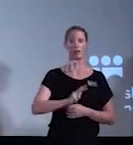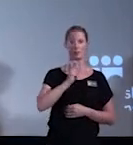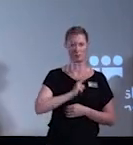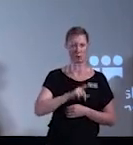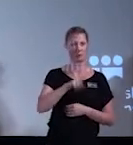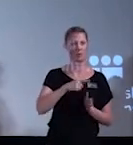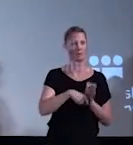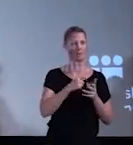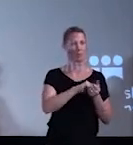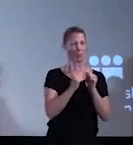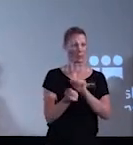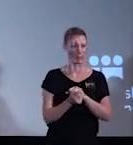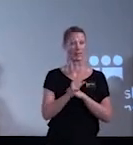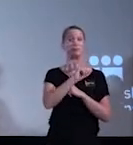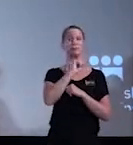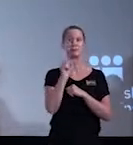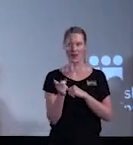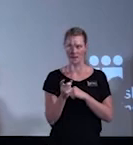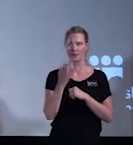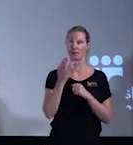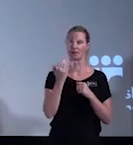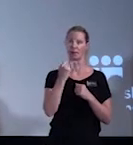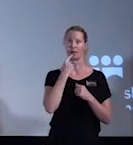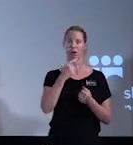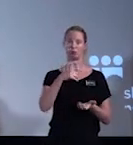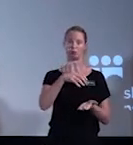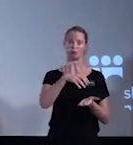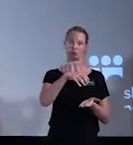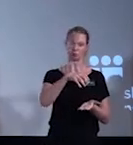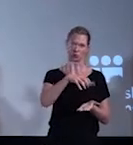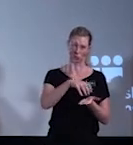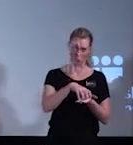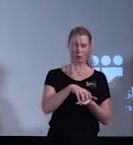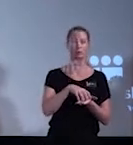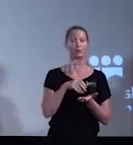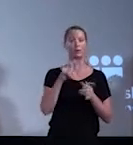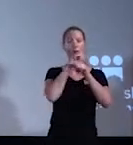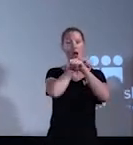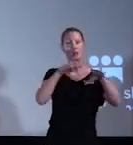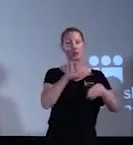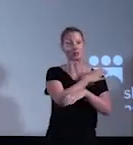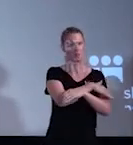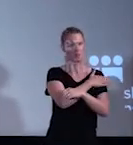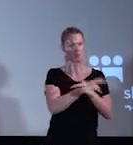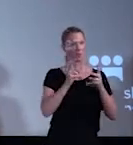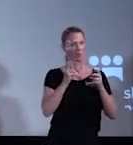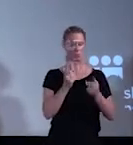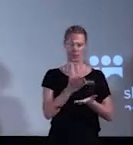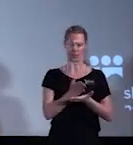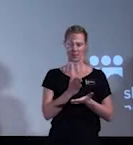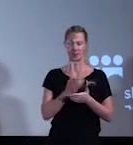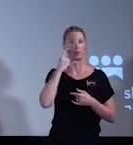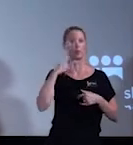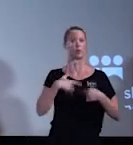för filmpolitiken. Sen kan vi säga att staten i det allmännas tjänst också borde säkerställa